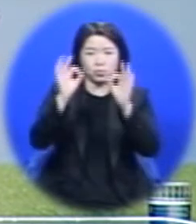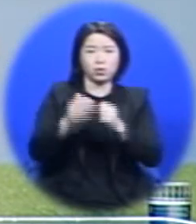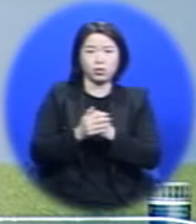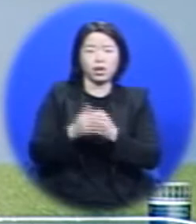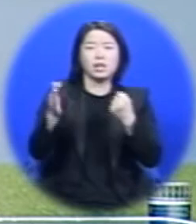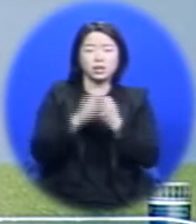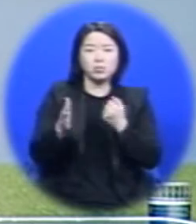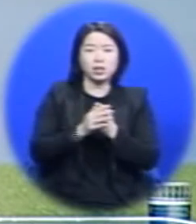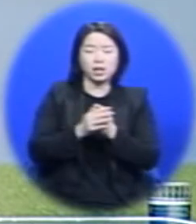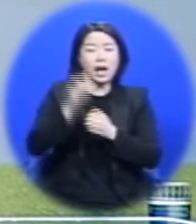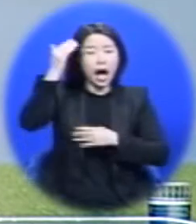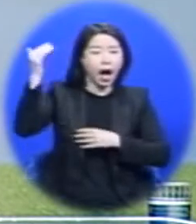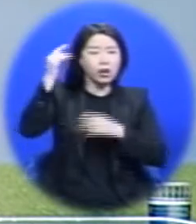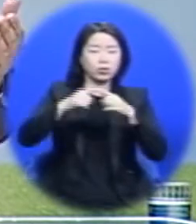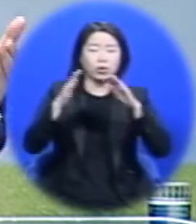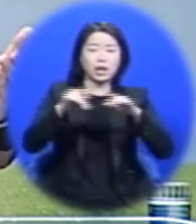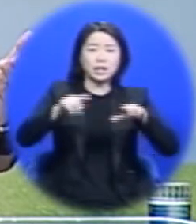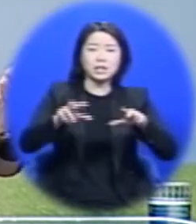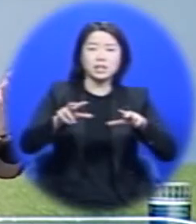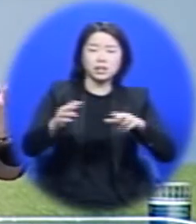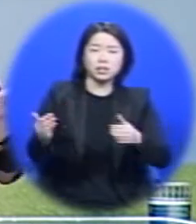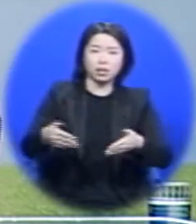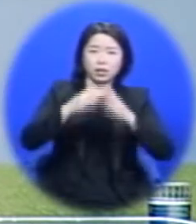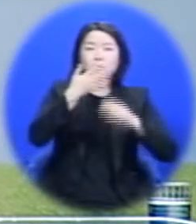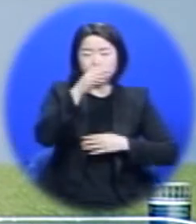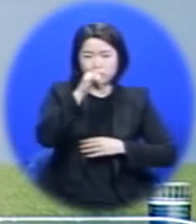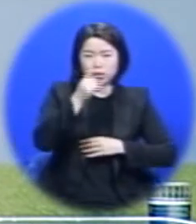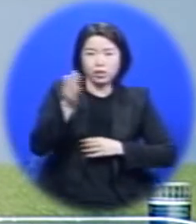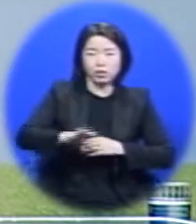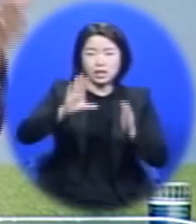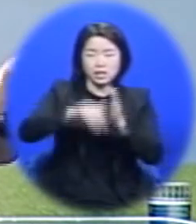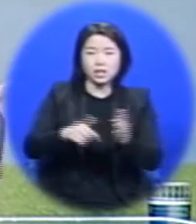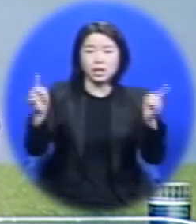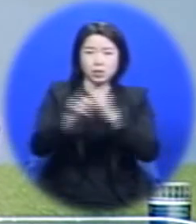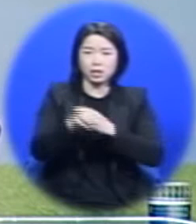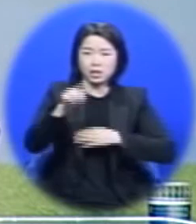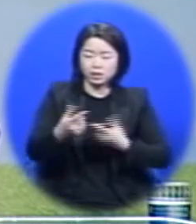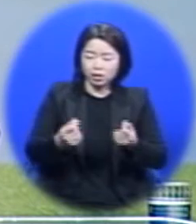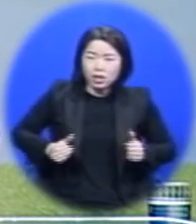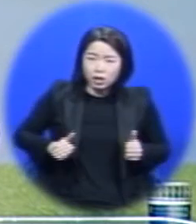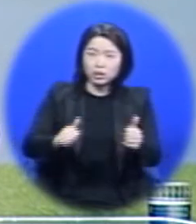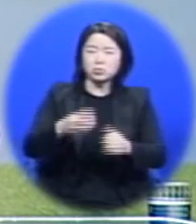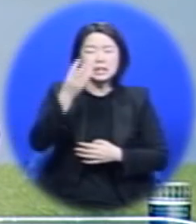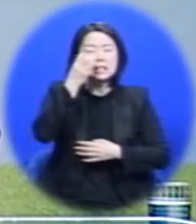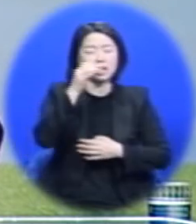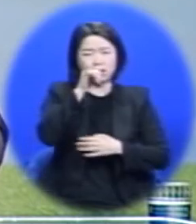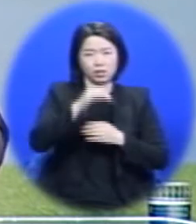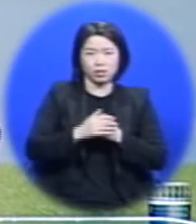그래서 이렇게까지 한국교회가 됐던 거예요. 근데 시대가 바뀌니까 이제는 그런 열심이 이상해요.